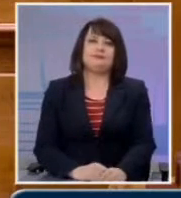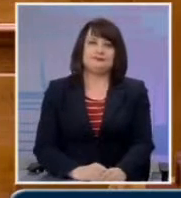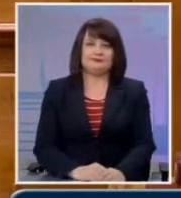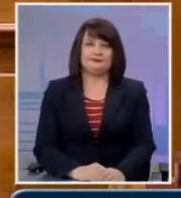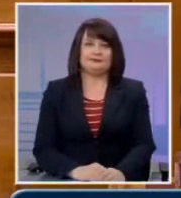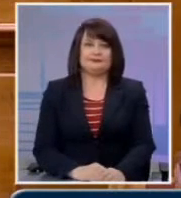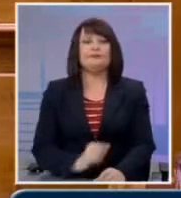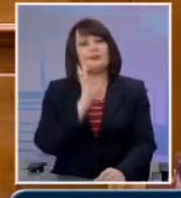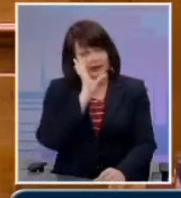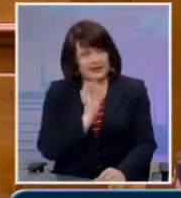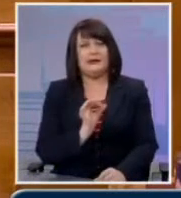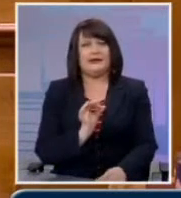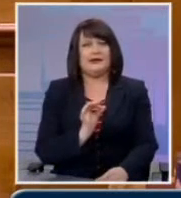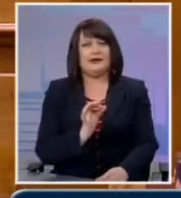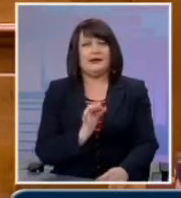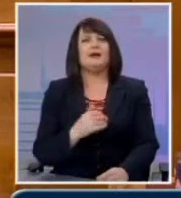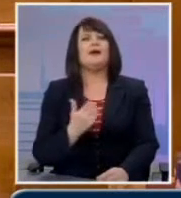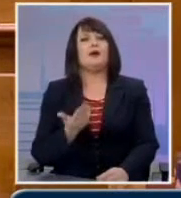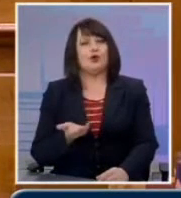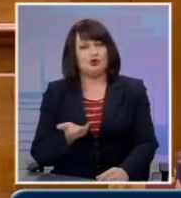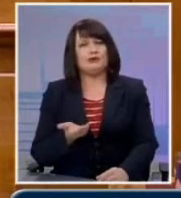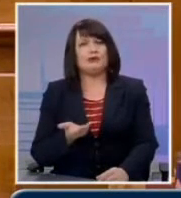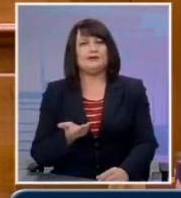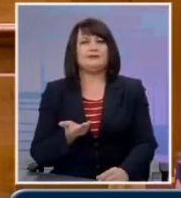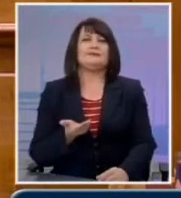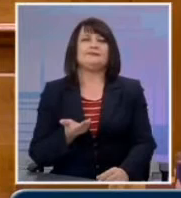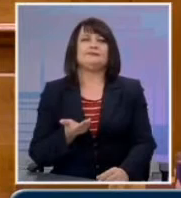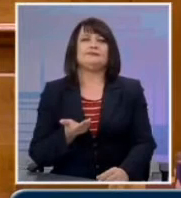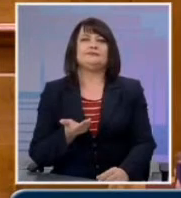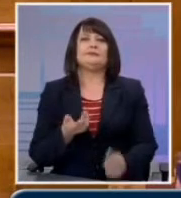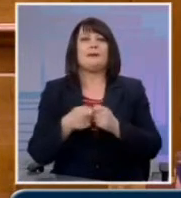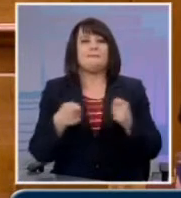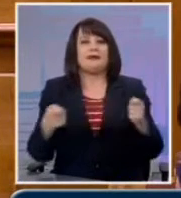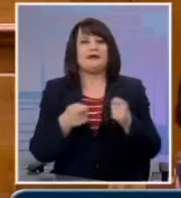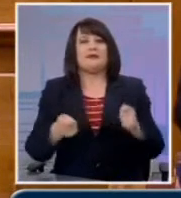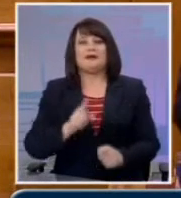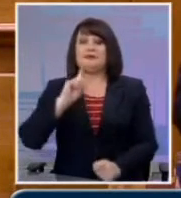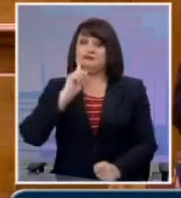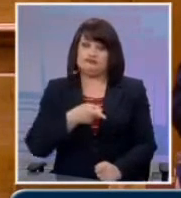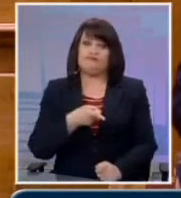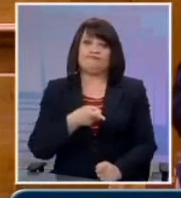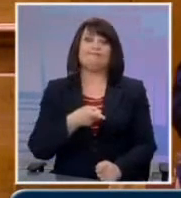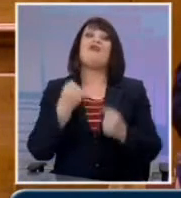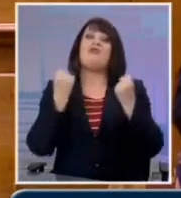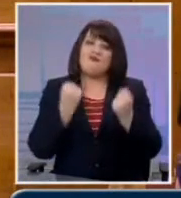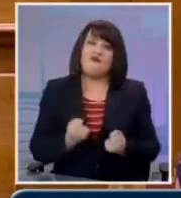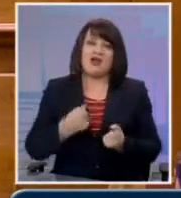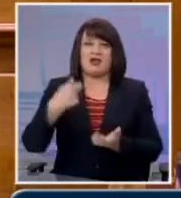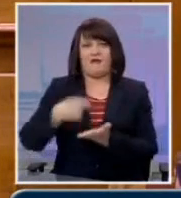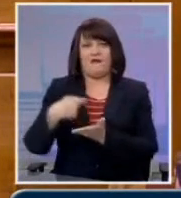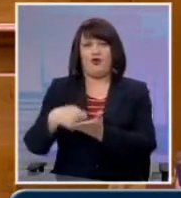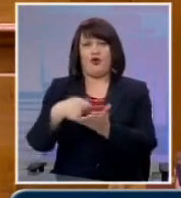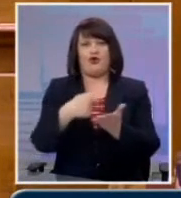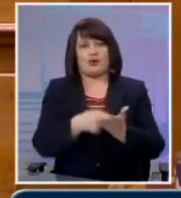είναι αλήθεια ότι τα μέτρα τα οποία επιβάλλονται έχουν βαριά φορολογία.